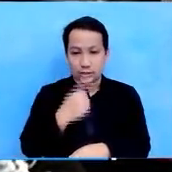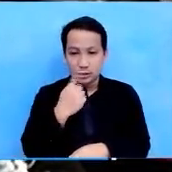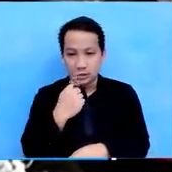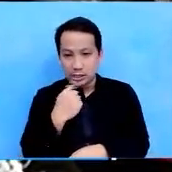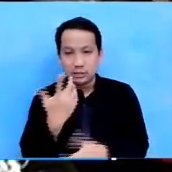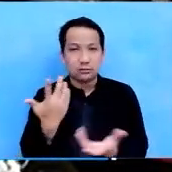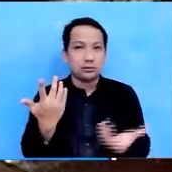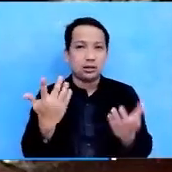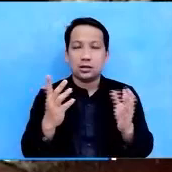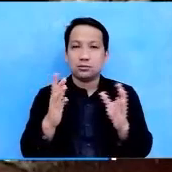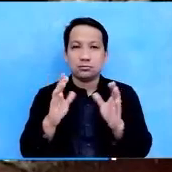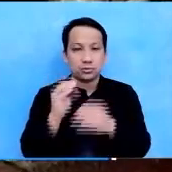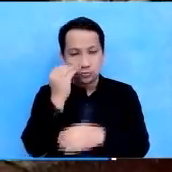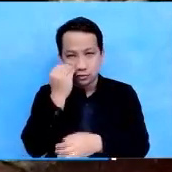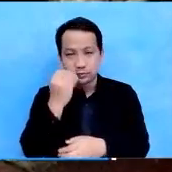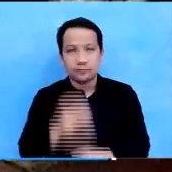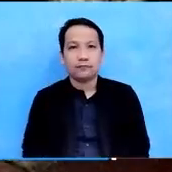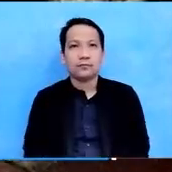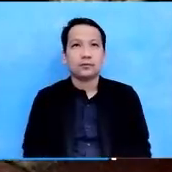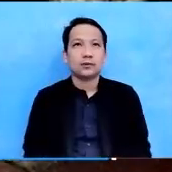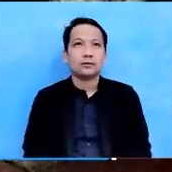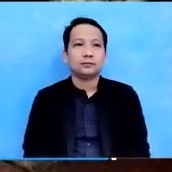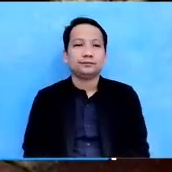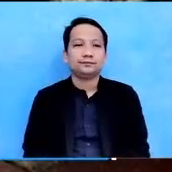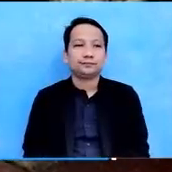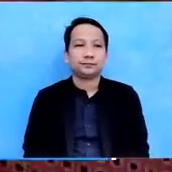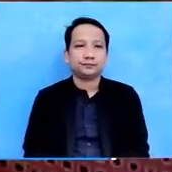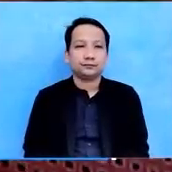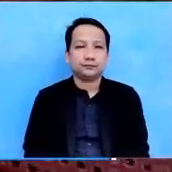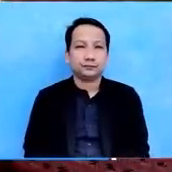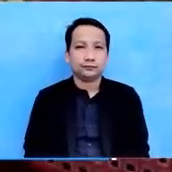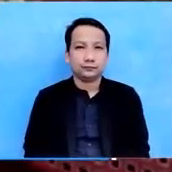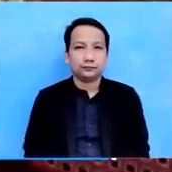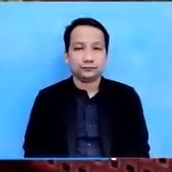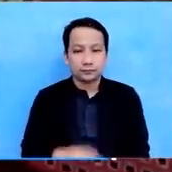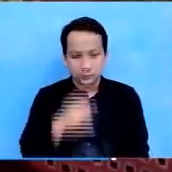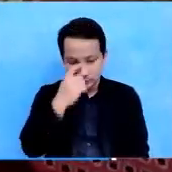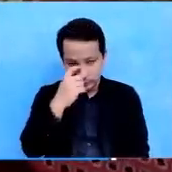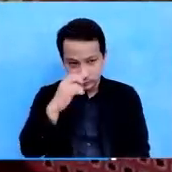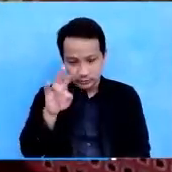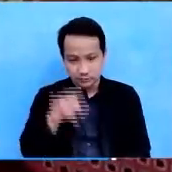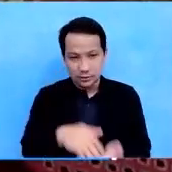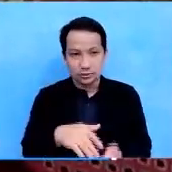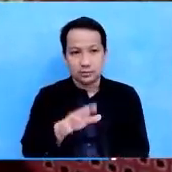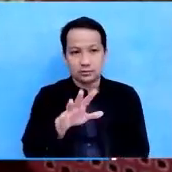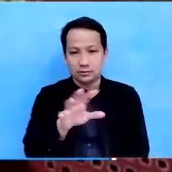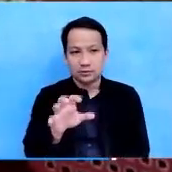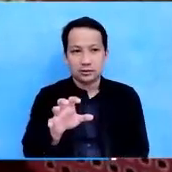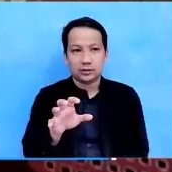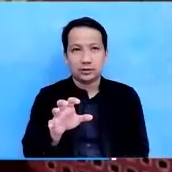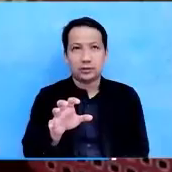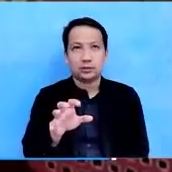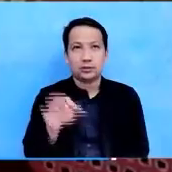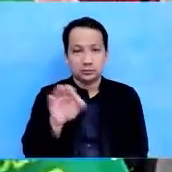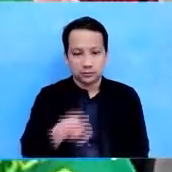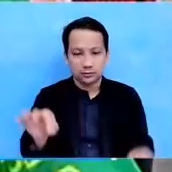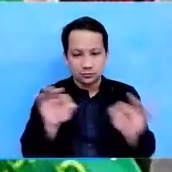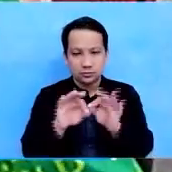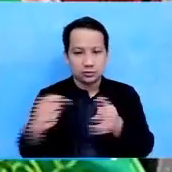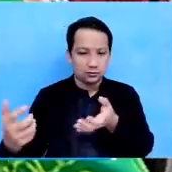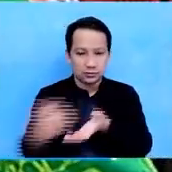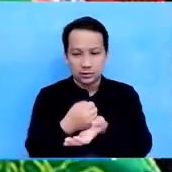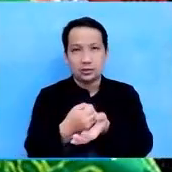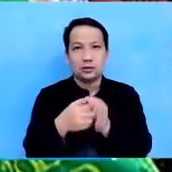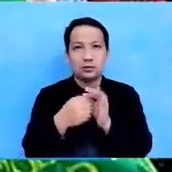pag-aangkat ng sibuyas. Bagay na nauna na rin hinimok ng SINAG. 7,500 metric tons daw ang dapat angkatin.